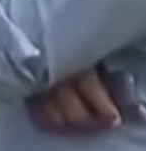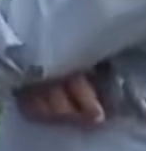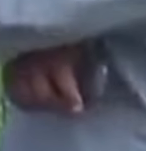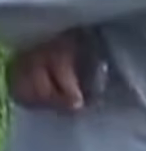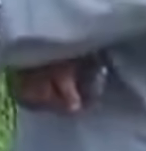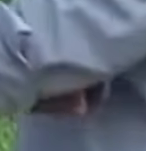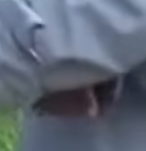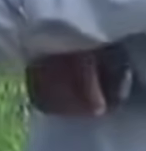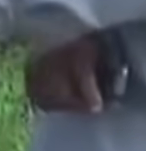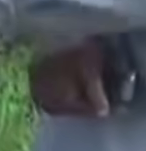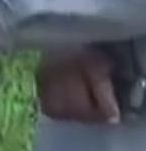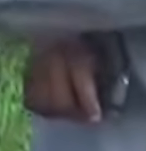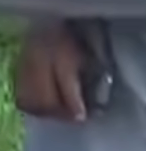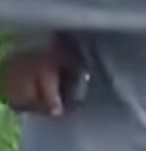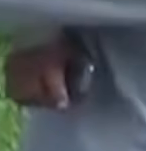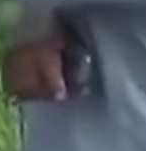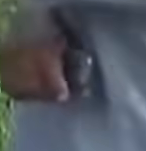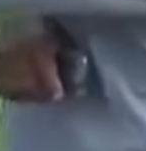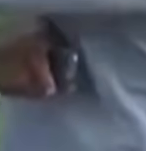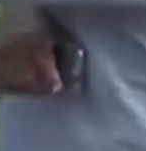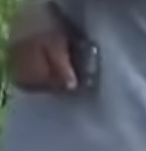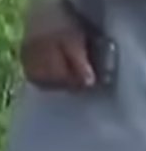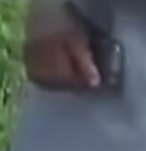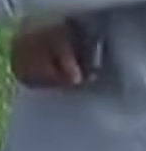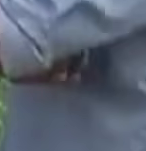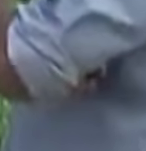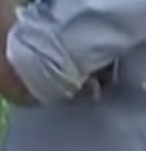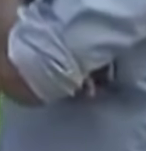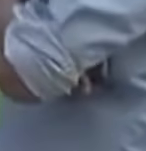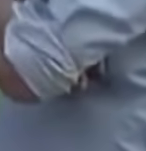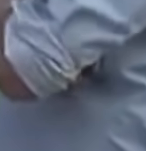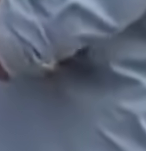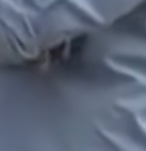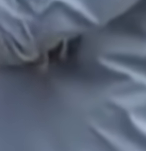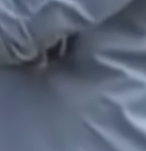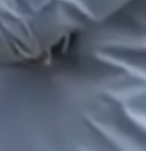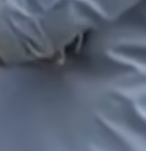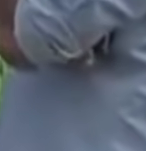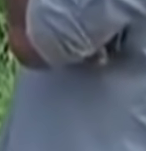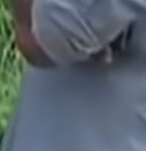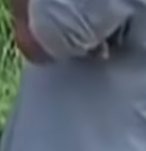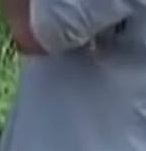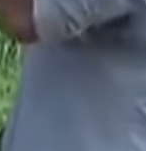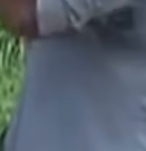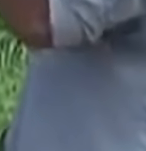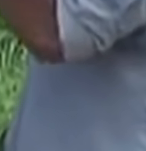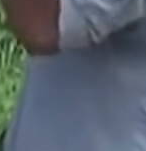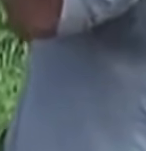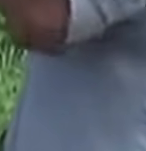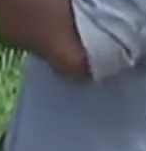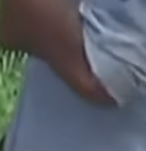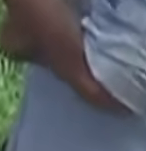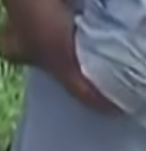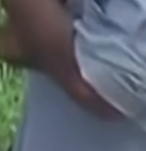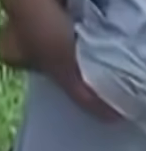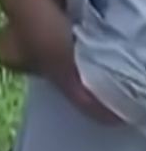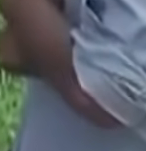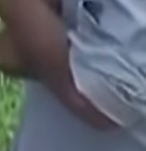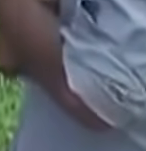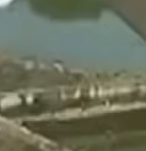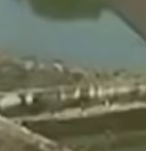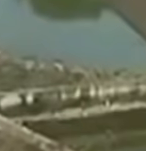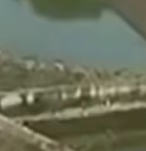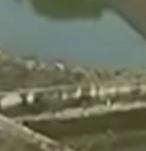දැන් අපි ජනාධිපතිතුමාට මේක හොඳයි අහන්න නේද? අපි විශ්වාස කරන්නේ එතුමාට අපි මේකම පණිවිඩයක් දෙන්න පුළුවන්